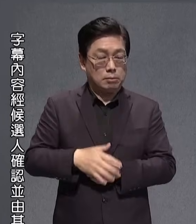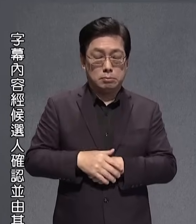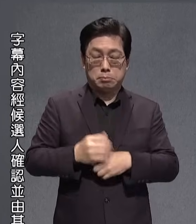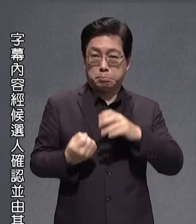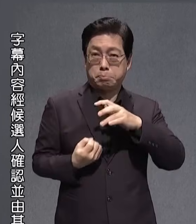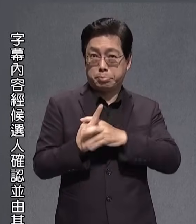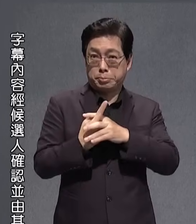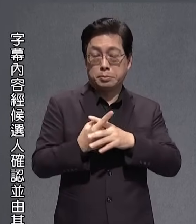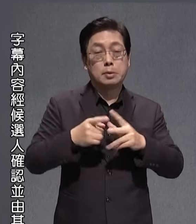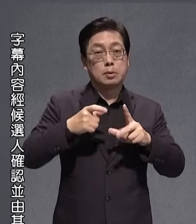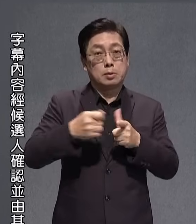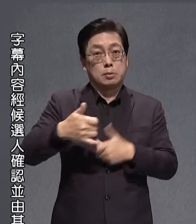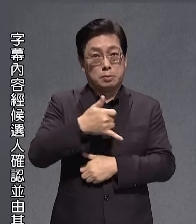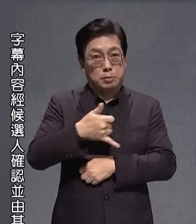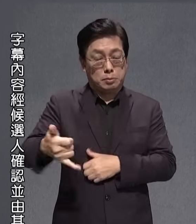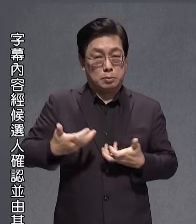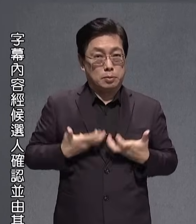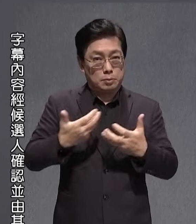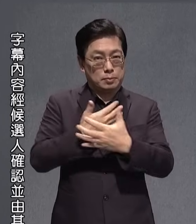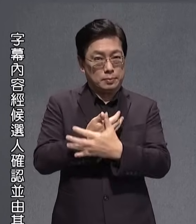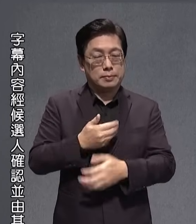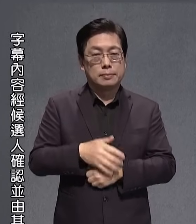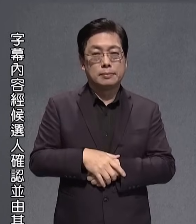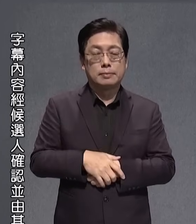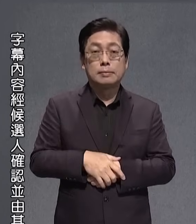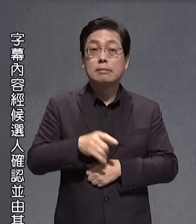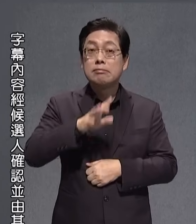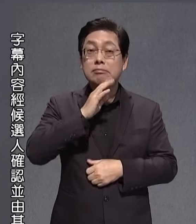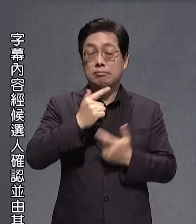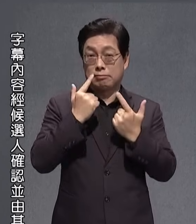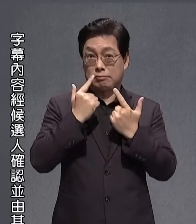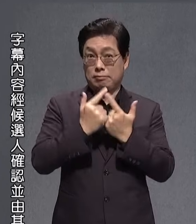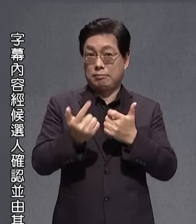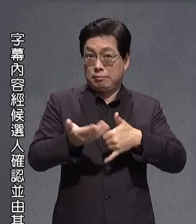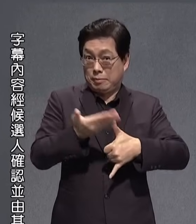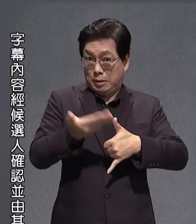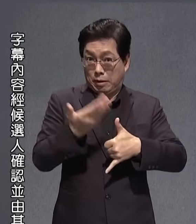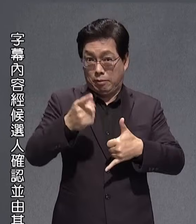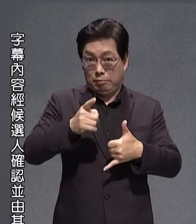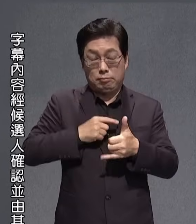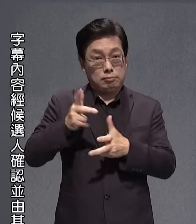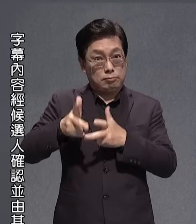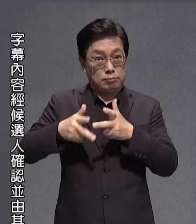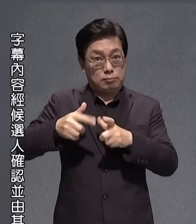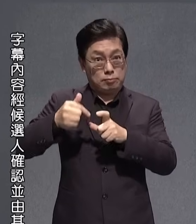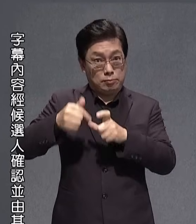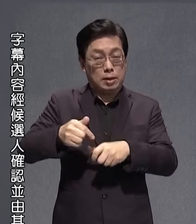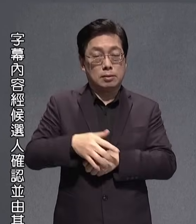出公务员贡献奖。是北台湾有产业发展区，